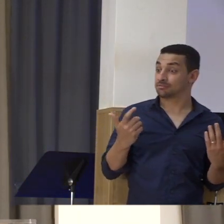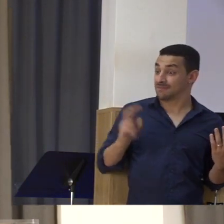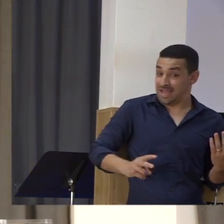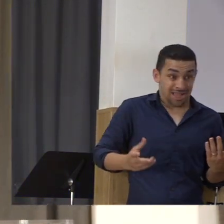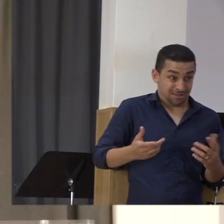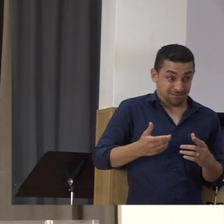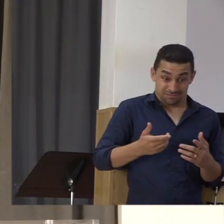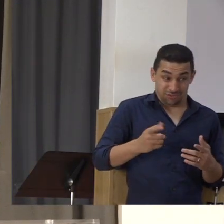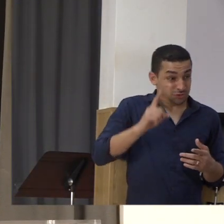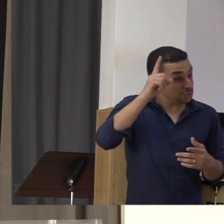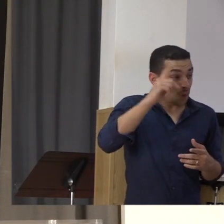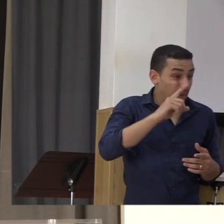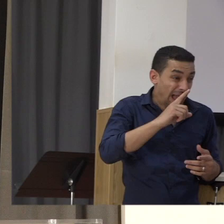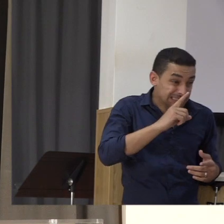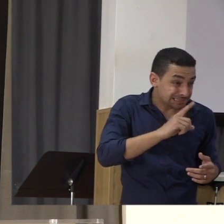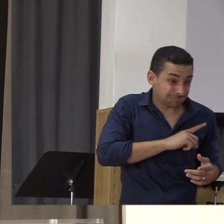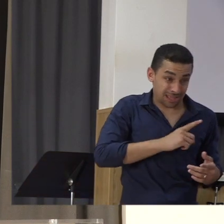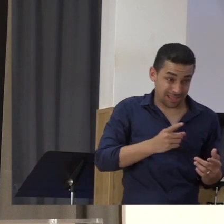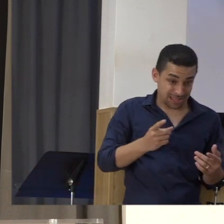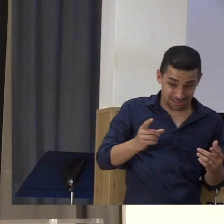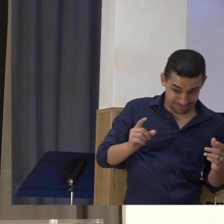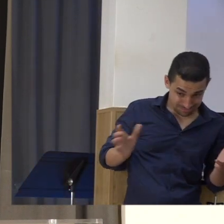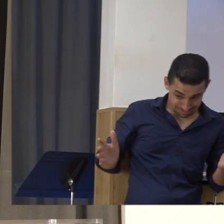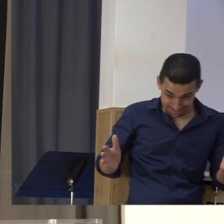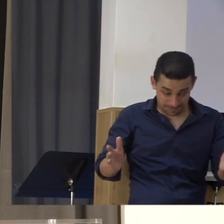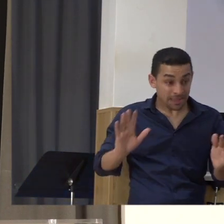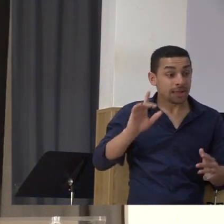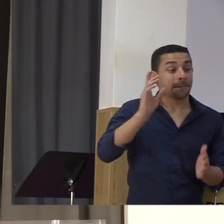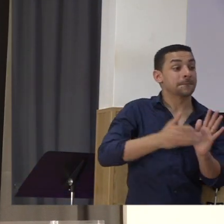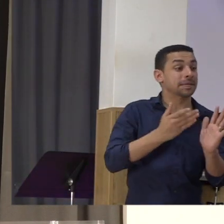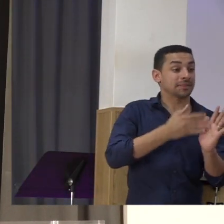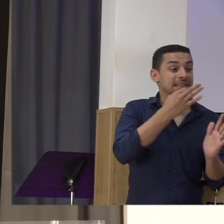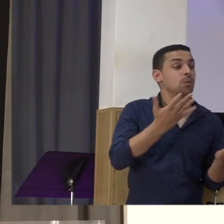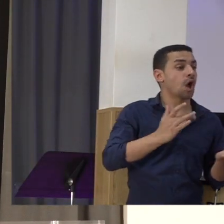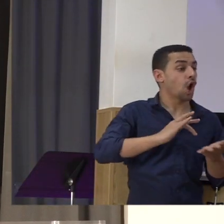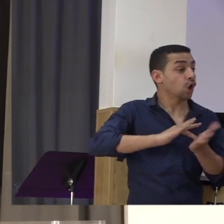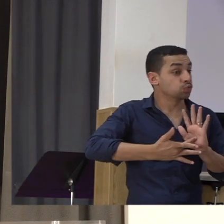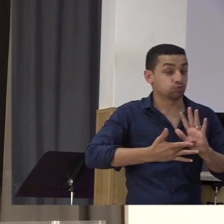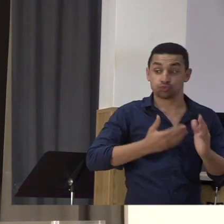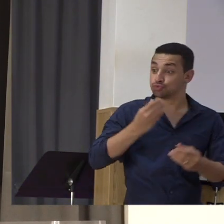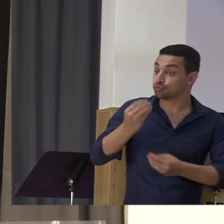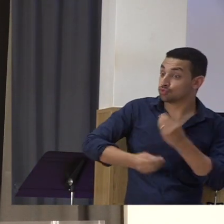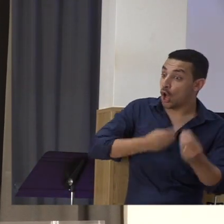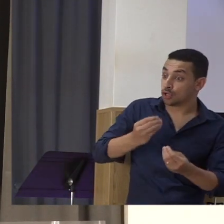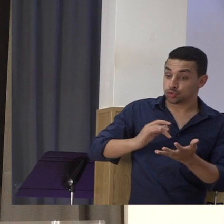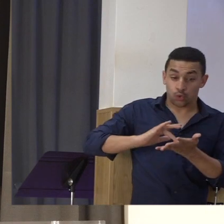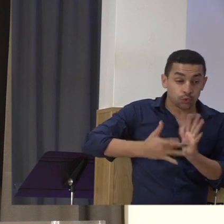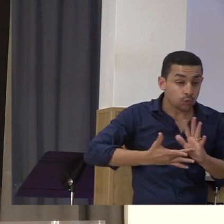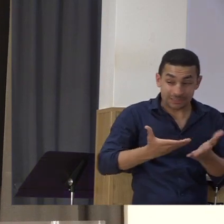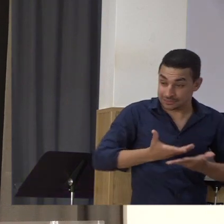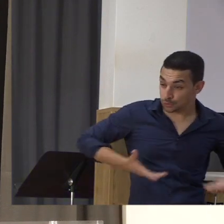cela a été orchestré par Dieu. La Bible déclare, tout concourt, tout collabore